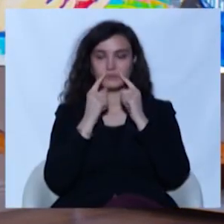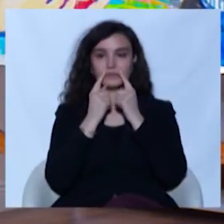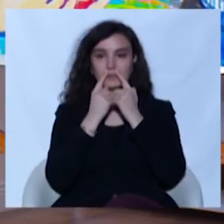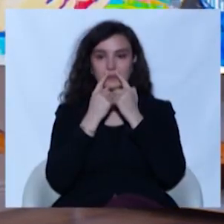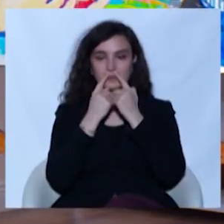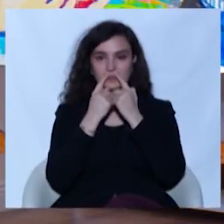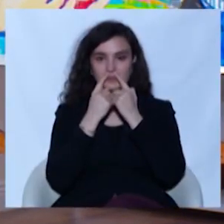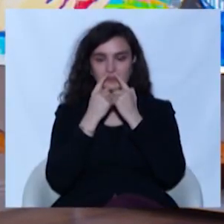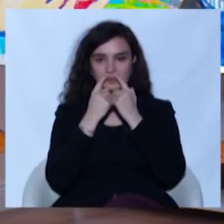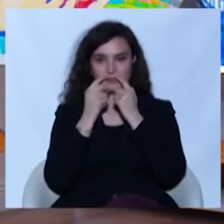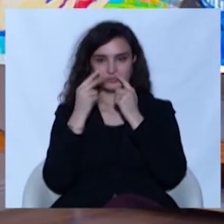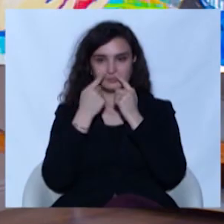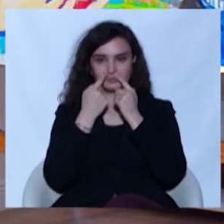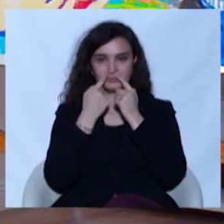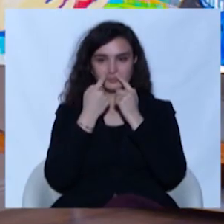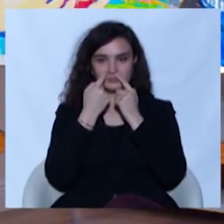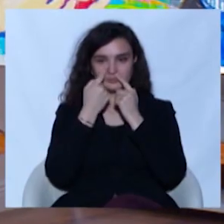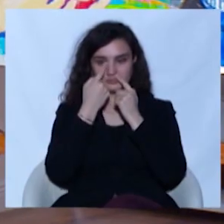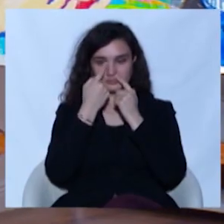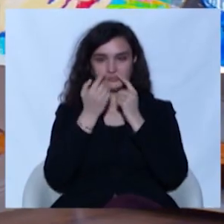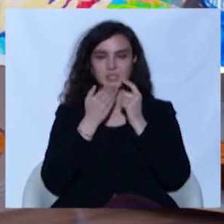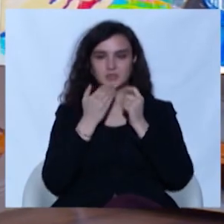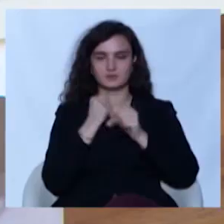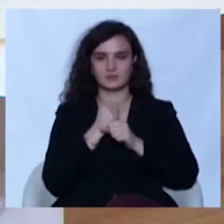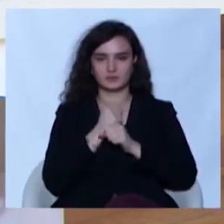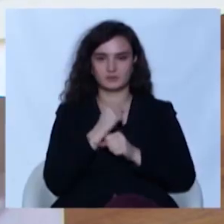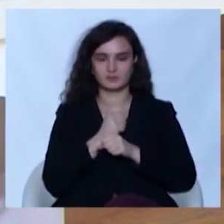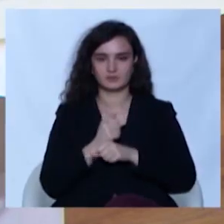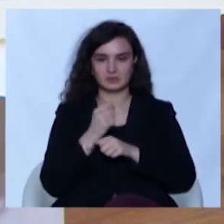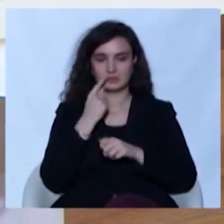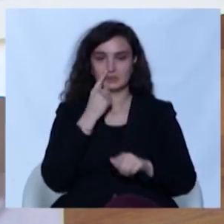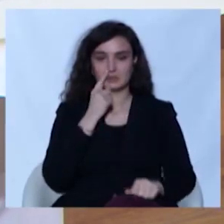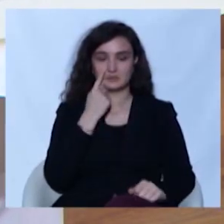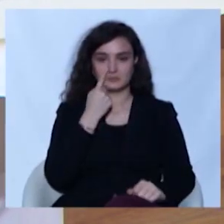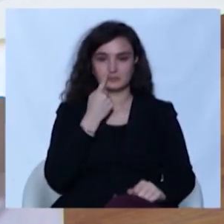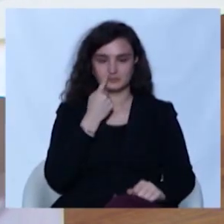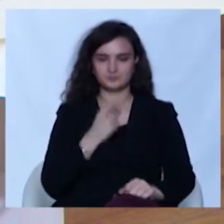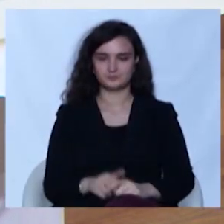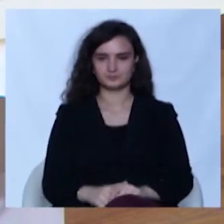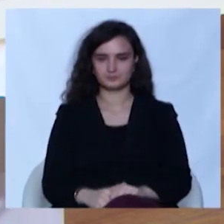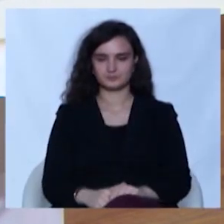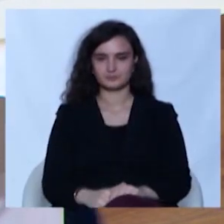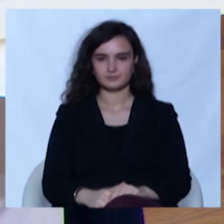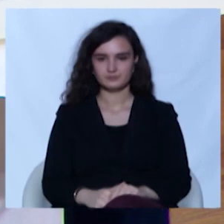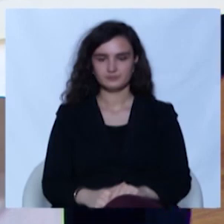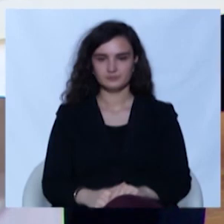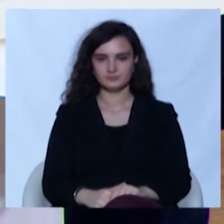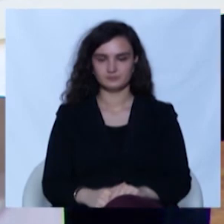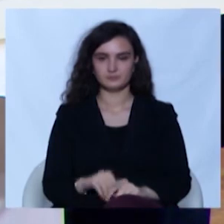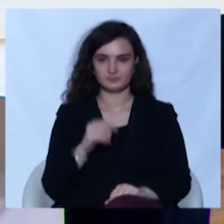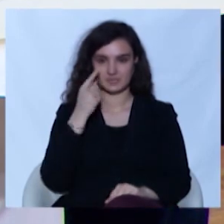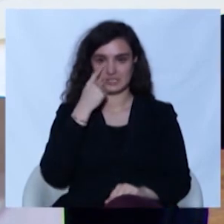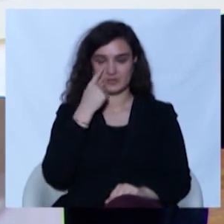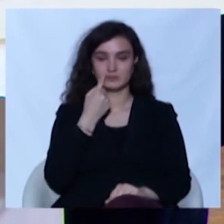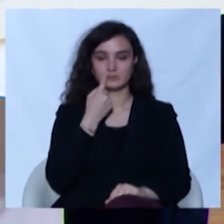არის ყოველთვის ერთ ხაზზე. ამიტომ ძალიან მარტივად, სადაც ცხვირის ნესტო გვექნება, იქიდან დავიწყებთ თვალსაც,